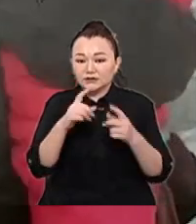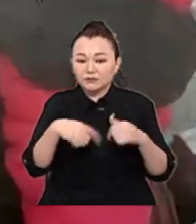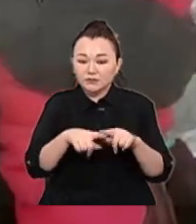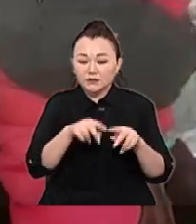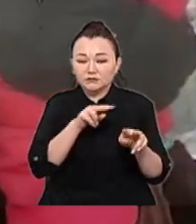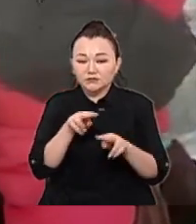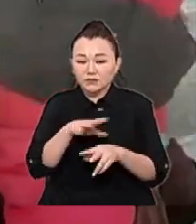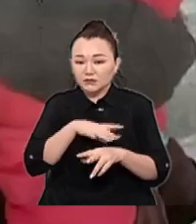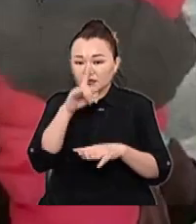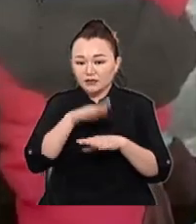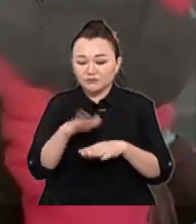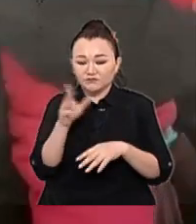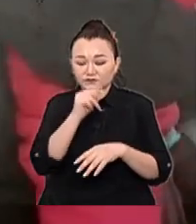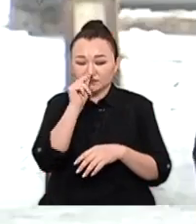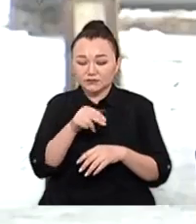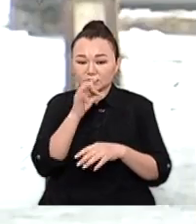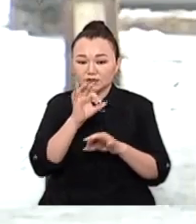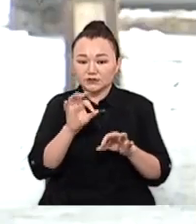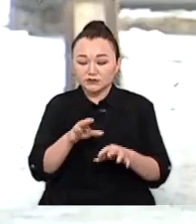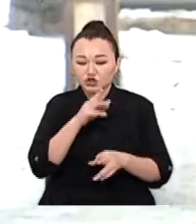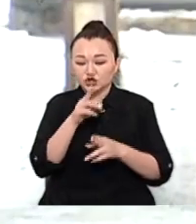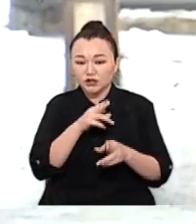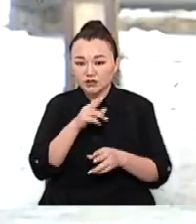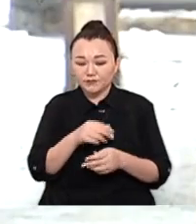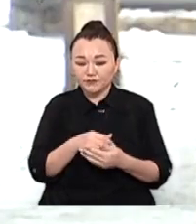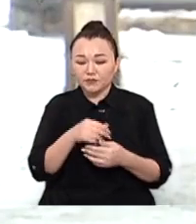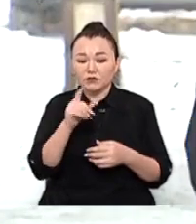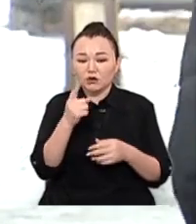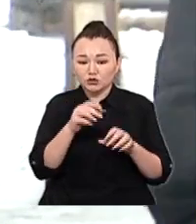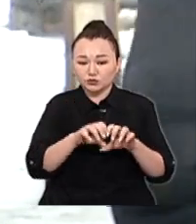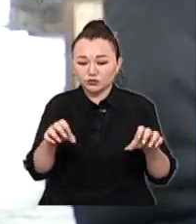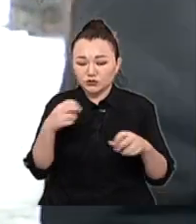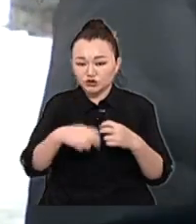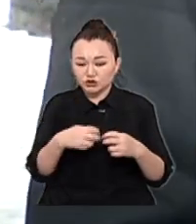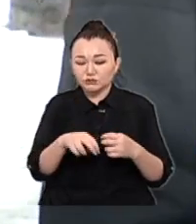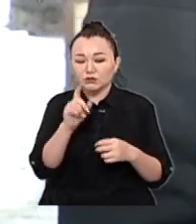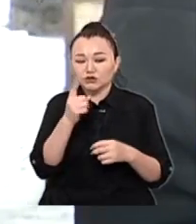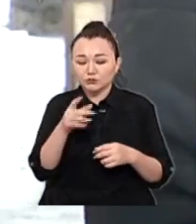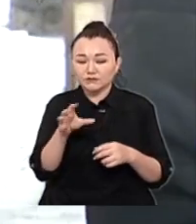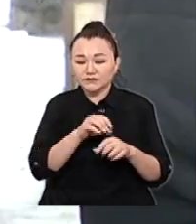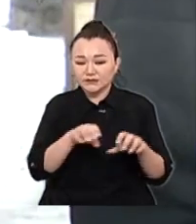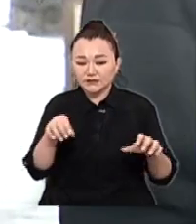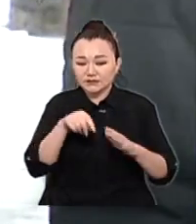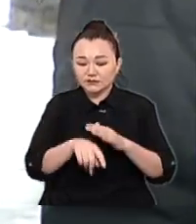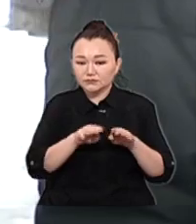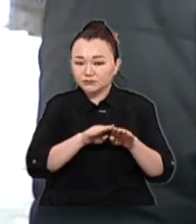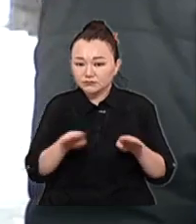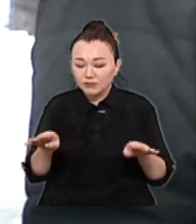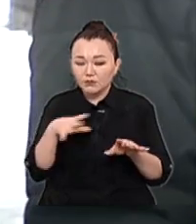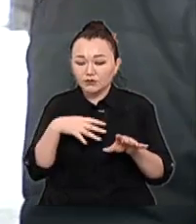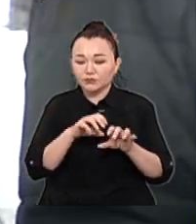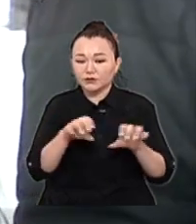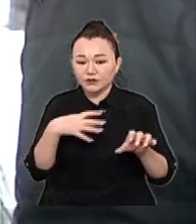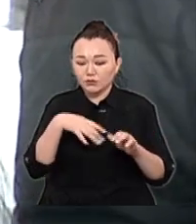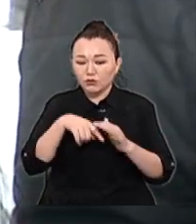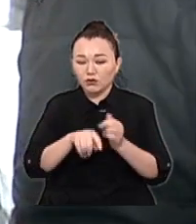жасамаған әкімдіктегілер кінәлі дейді тұрғындар. Почему рвется труба? Құбырлар неліктен жарылып жатыр? Олар құбырды асын тегістеп барып жүргізбеген.